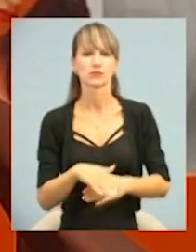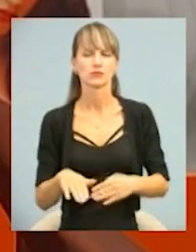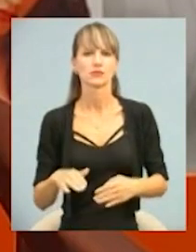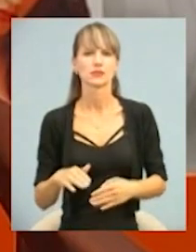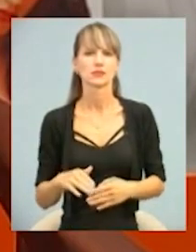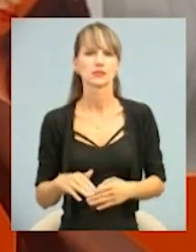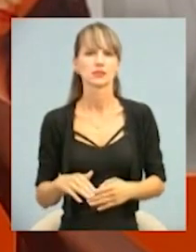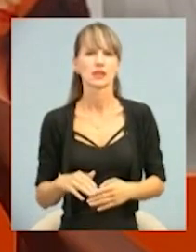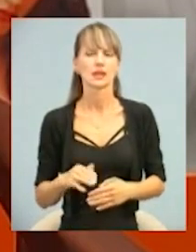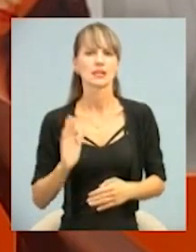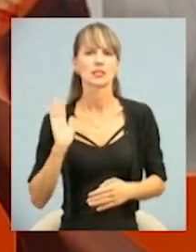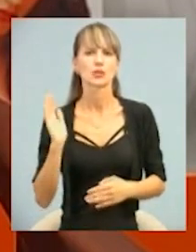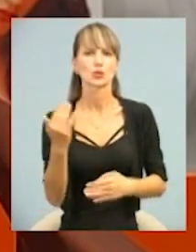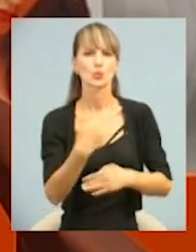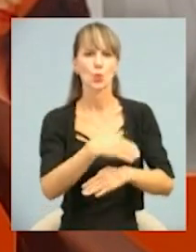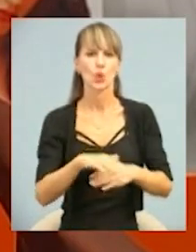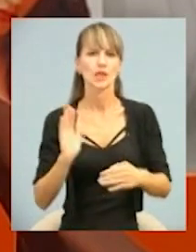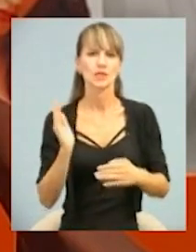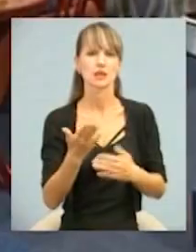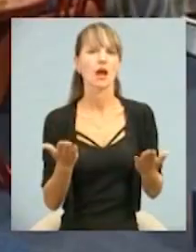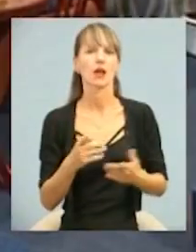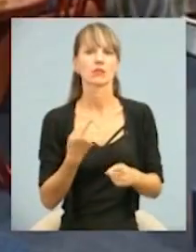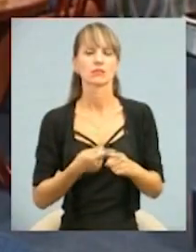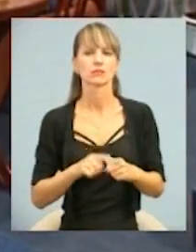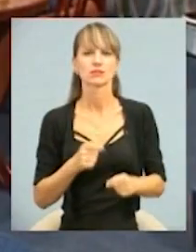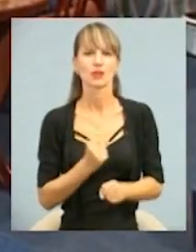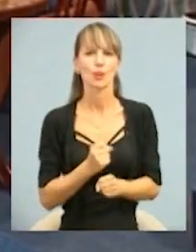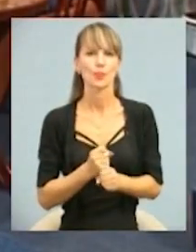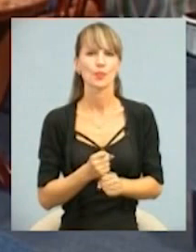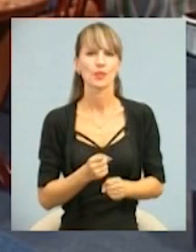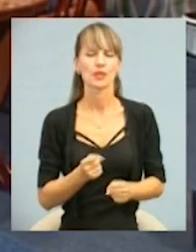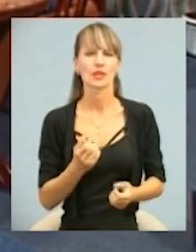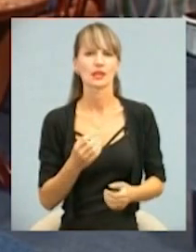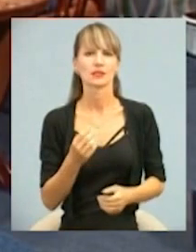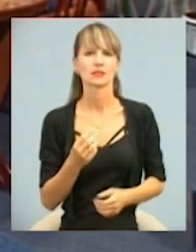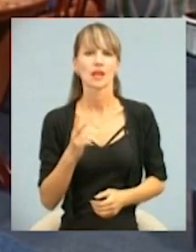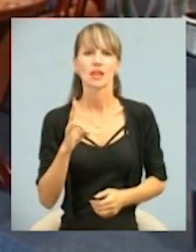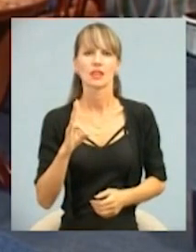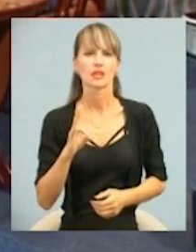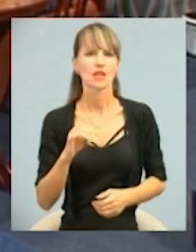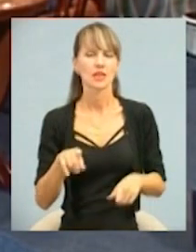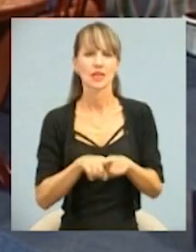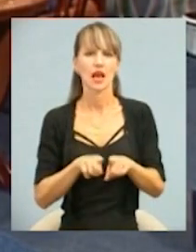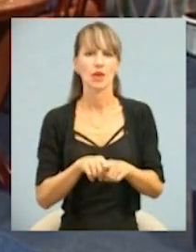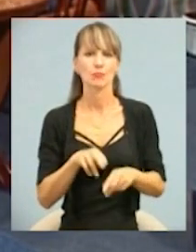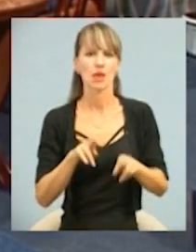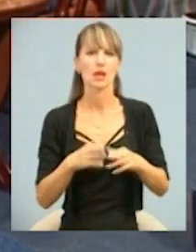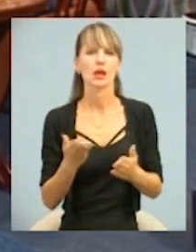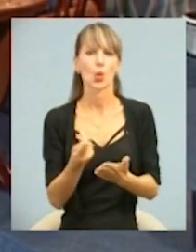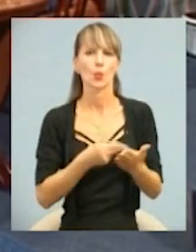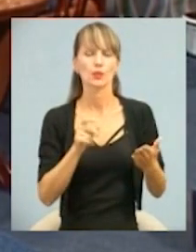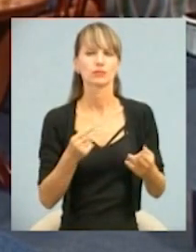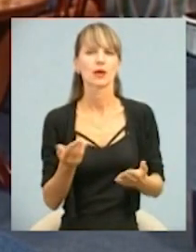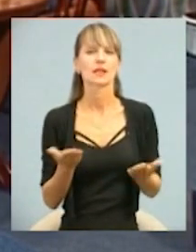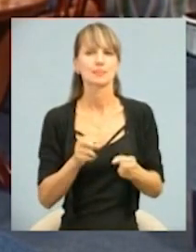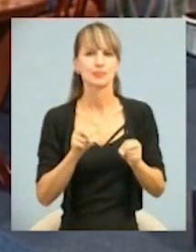двері. Стіни з вулиці. А як він це робить? Він же ж, напевно, не тими пензликами, які художники малюють, так? А якісь у нього